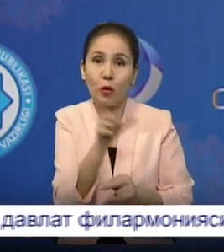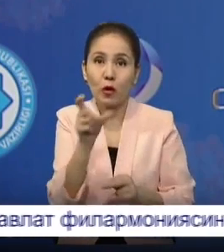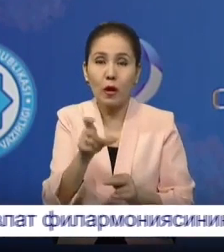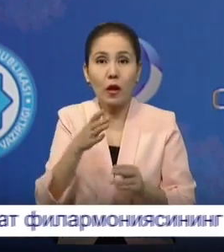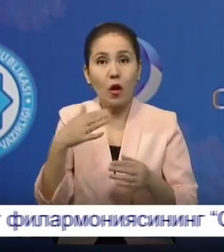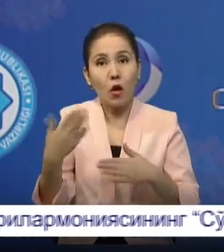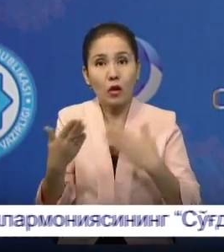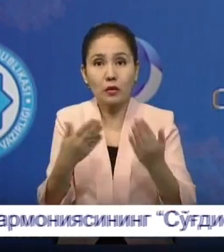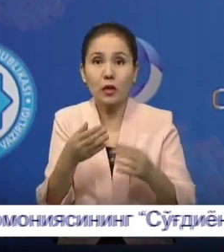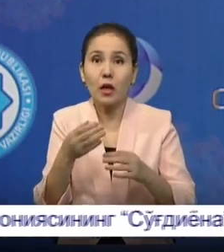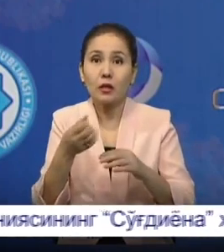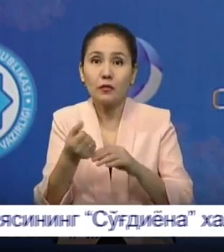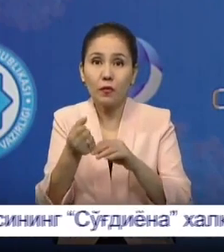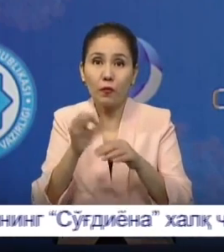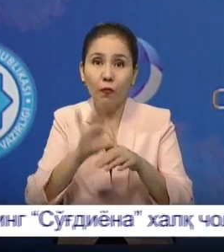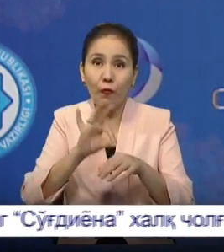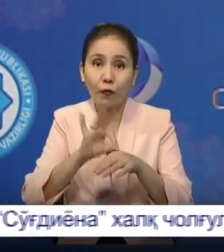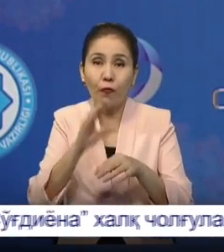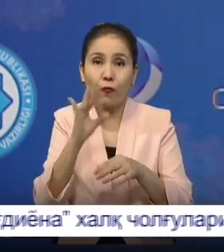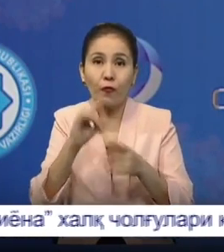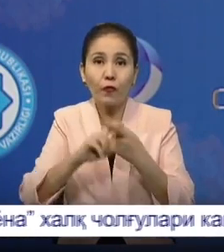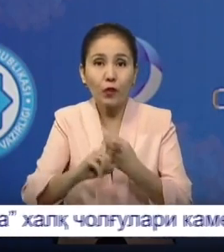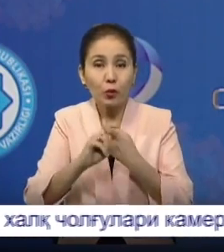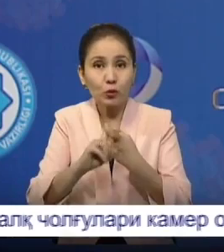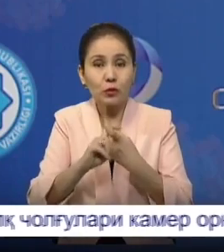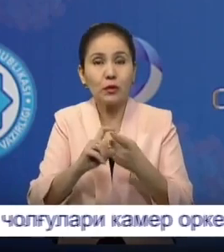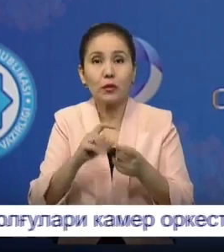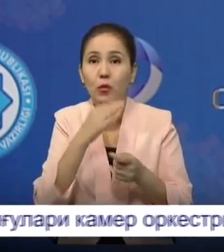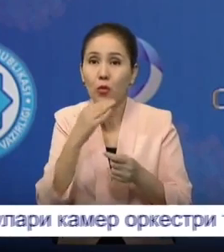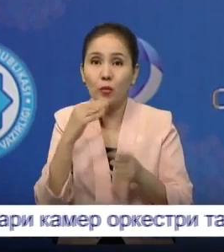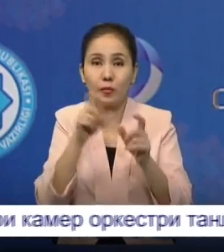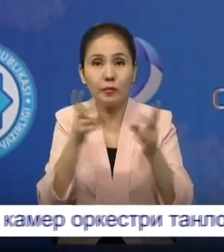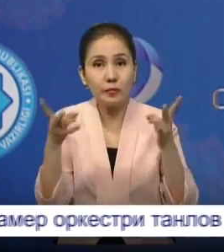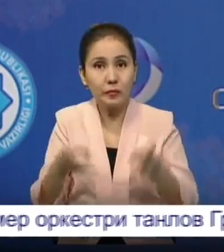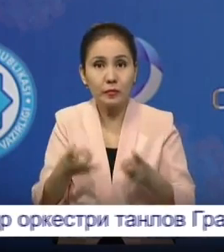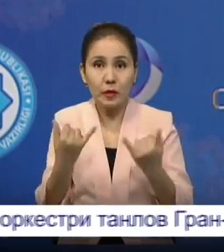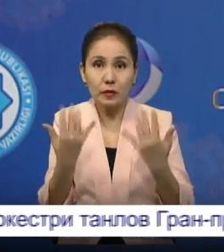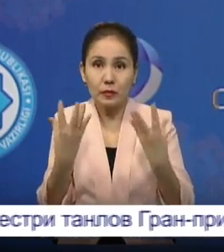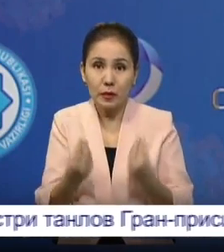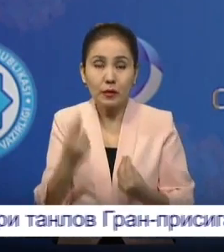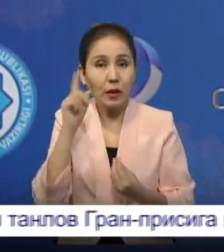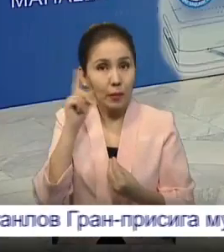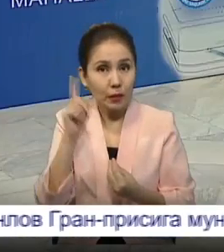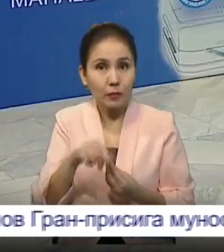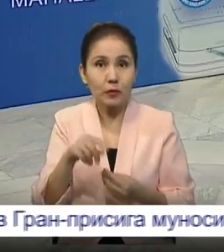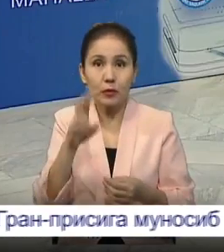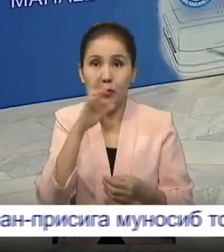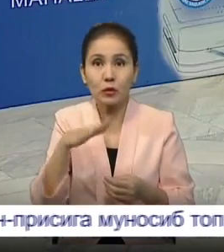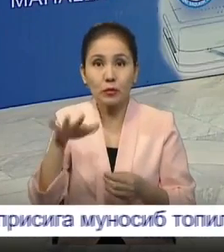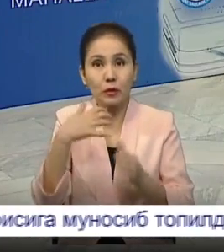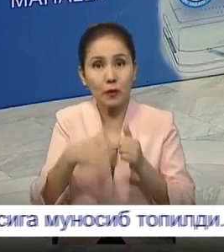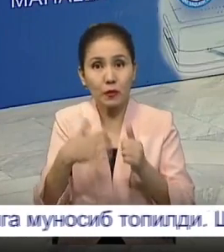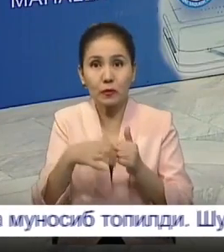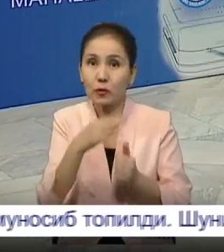orasida tojdor virusga chalinib, uni boshidan o'tkazayotganlar talaygina. Ayniqsa ayni paytda xabaringiz bor, yurtimiz aholisi